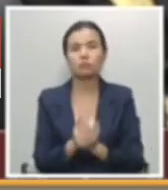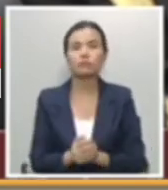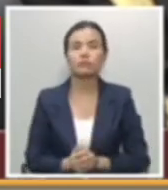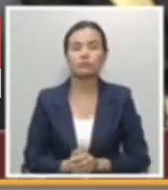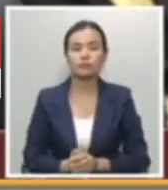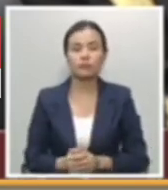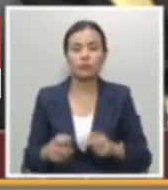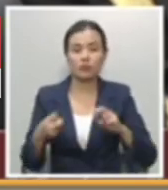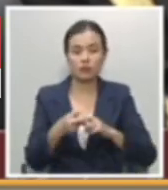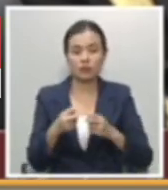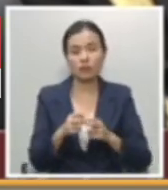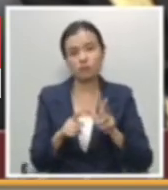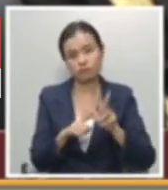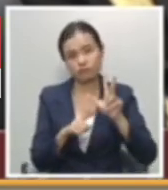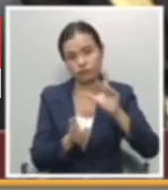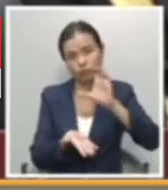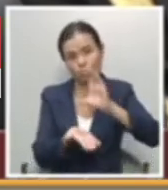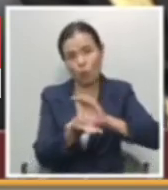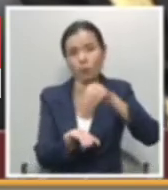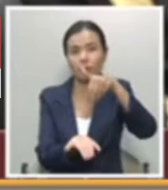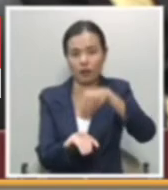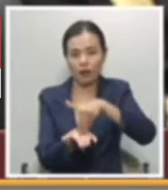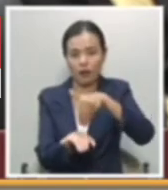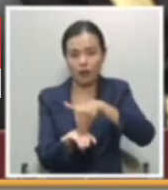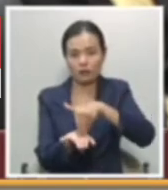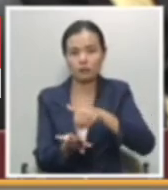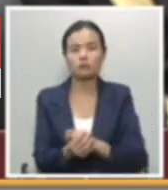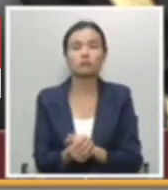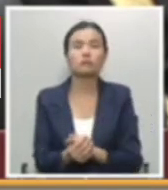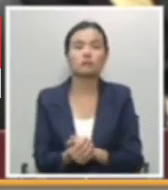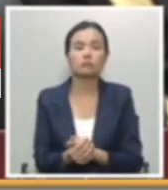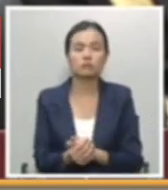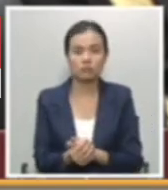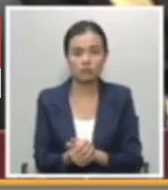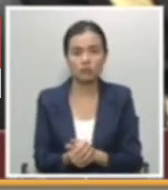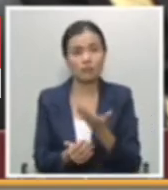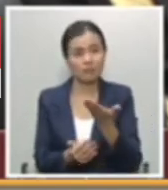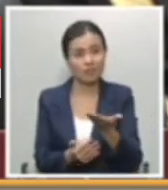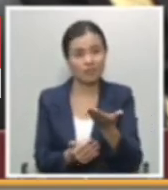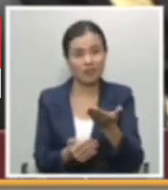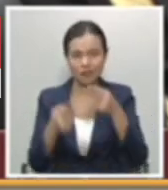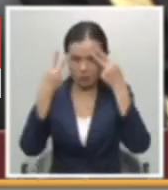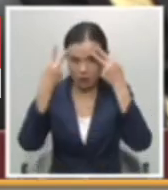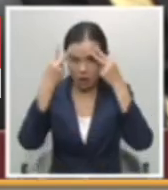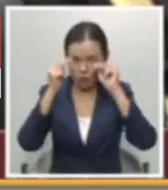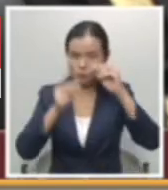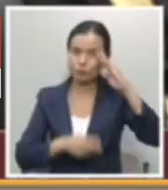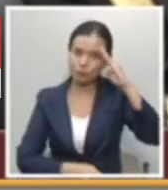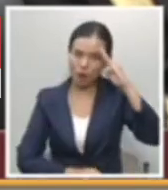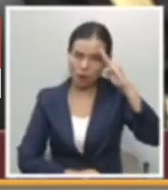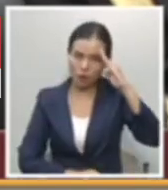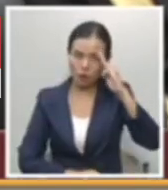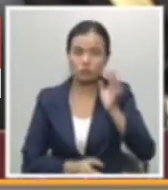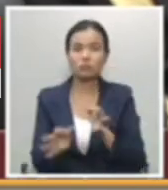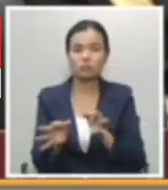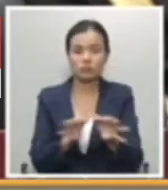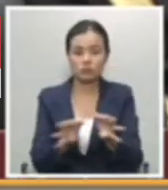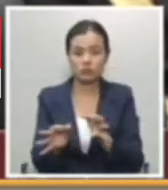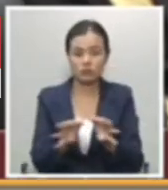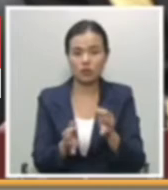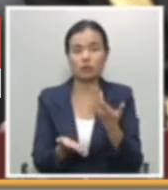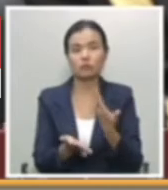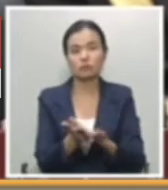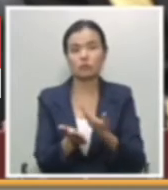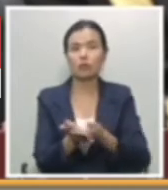ปัญหาที่3นั่นคืองบกลางเมื่อสักครู่ท่านนายกรัฐมนตรีได้ชี้แจงในเรื่องงบกล